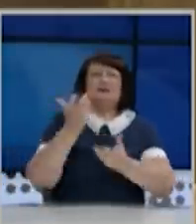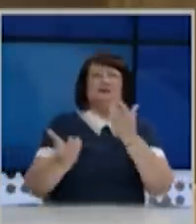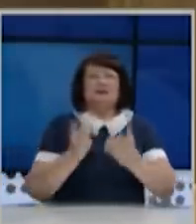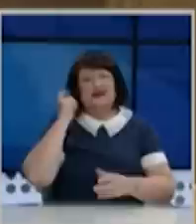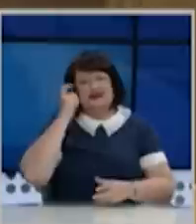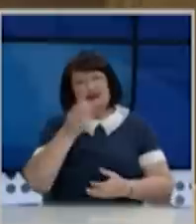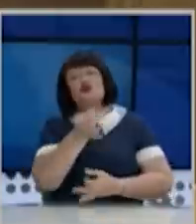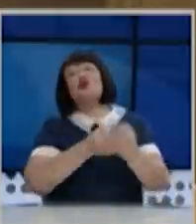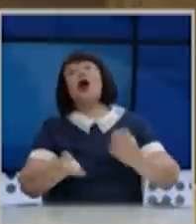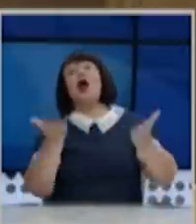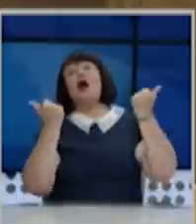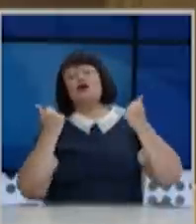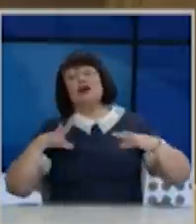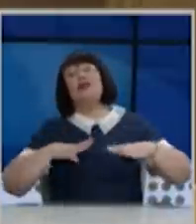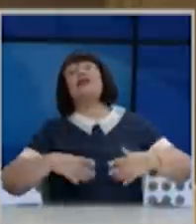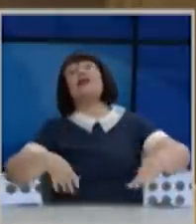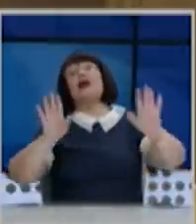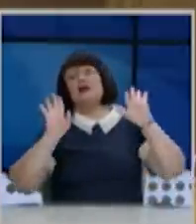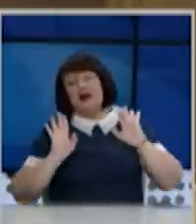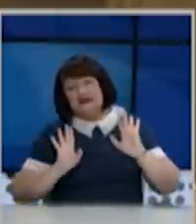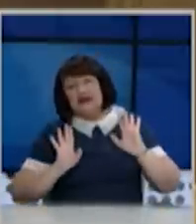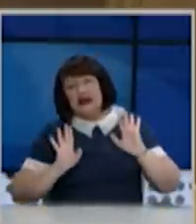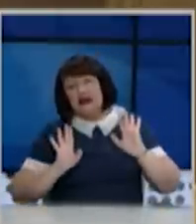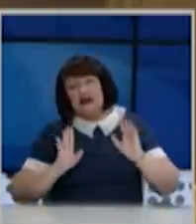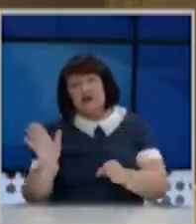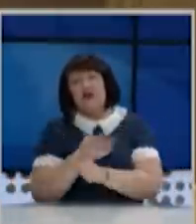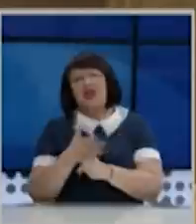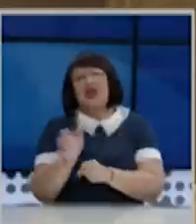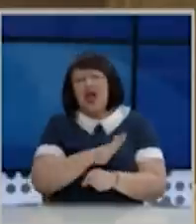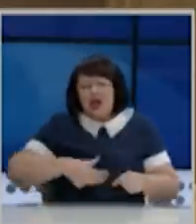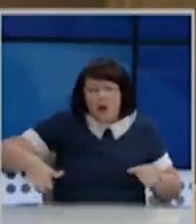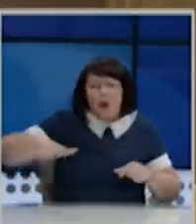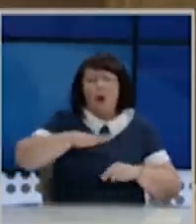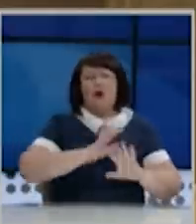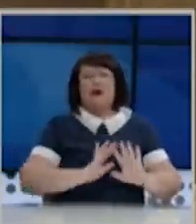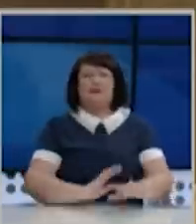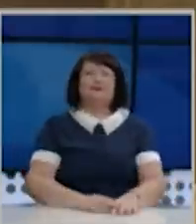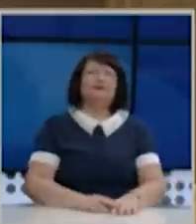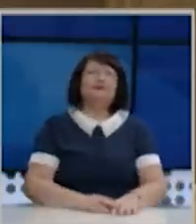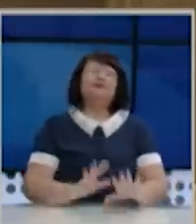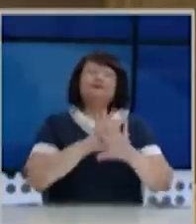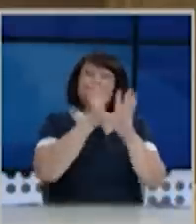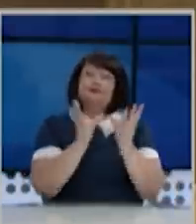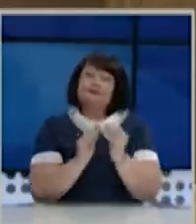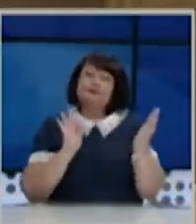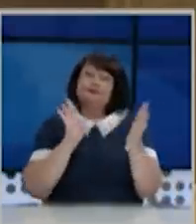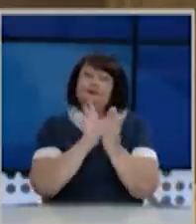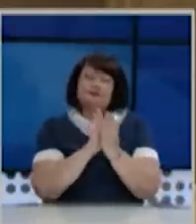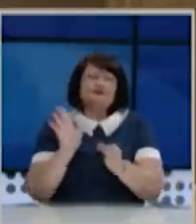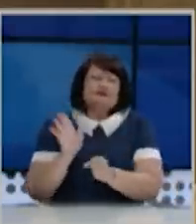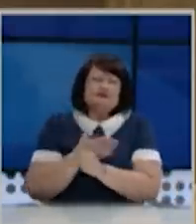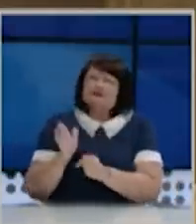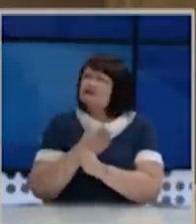έλεγε κιόλας. Να έλεγε ότι δεν ήμασταν οι καλύτεροι, θα είχε καθεί και καεί και οι υπόλοιποι. Απέναντι σε όλα αυτά, απέναντι στην ανυπολόγιστη